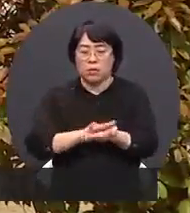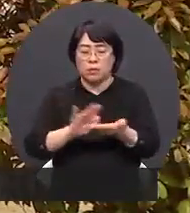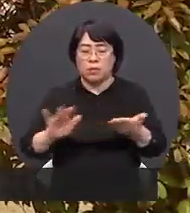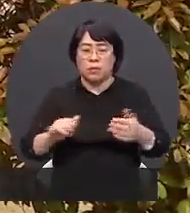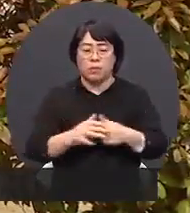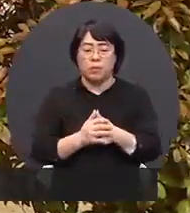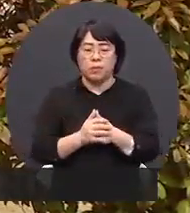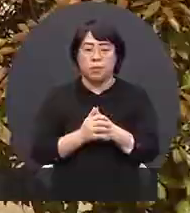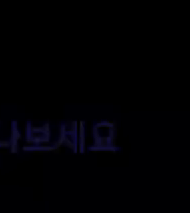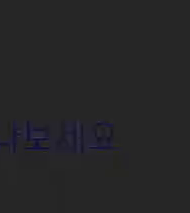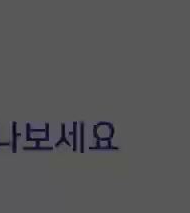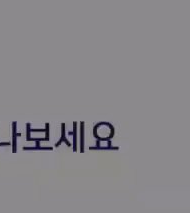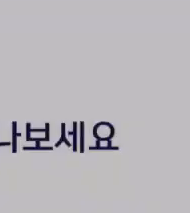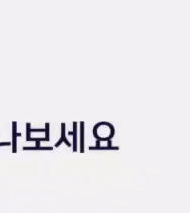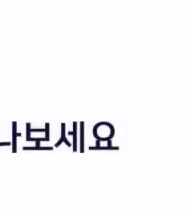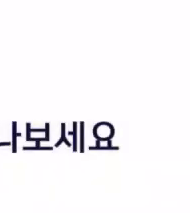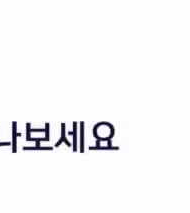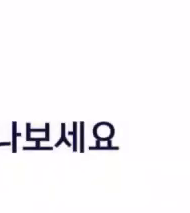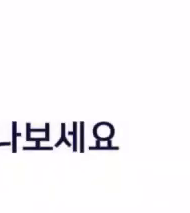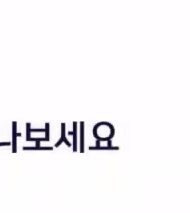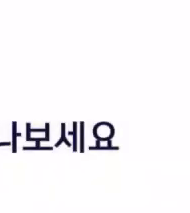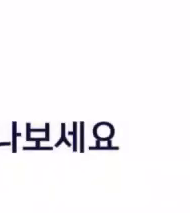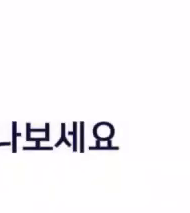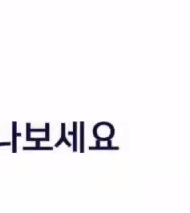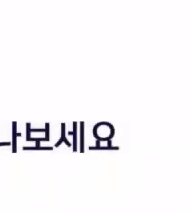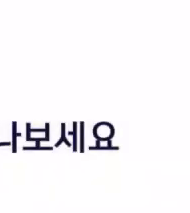전경입니다 5